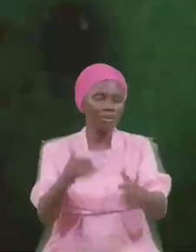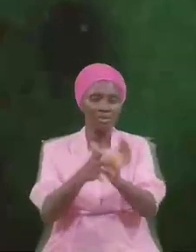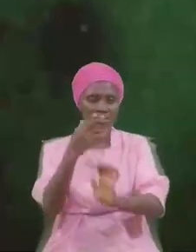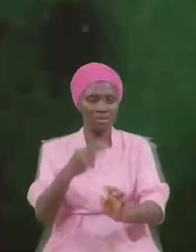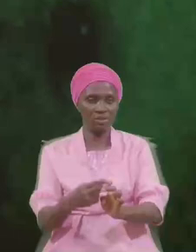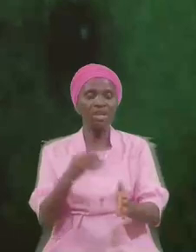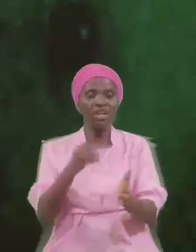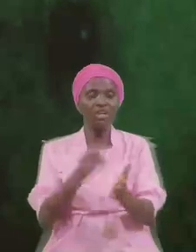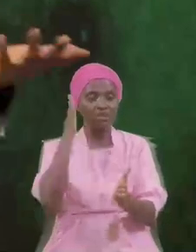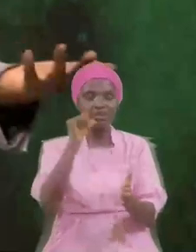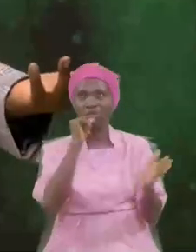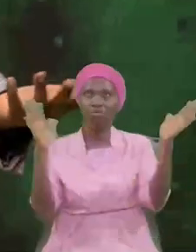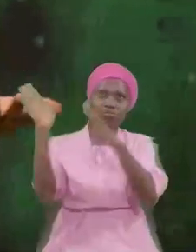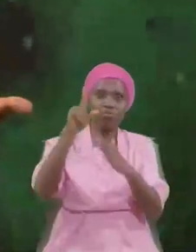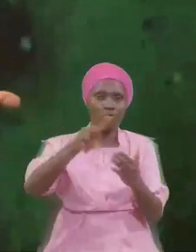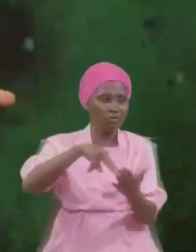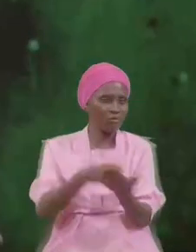va pas vous terrasser.